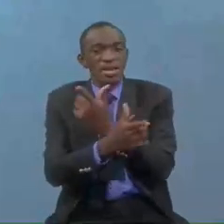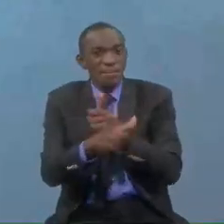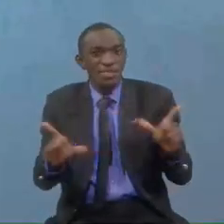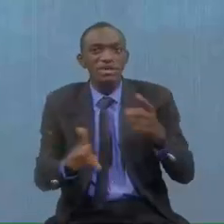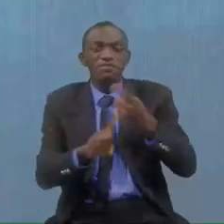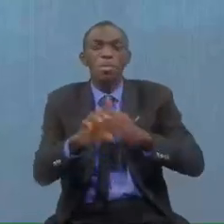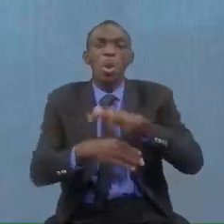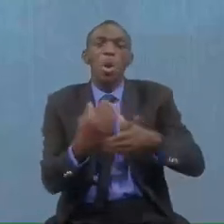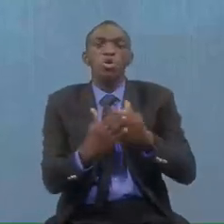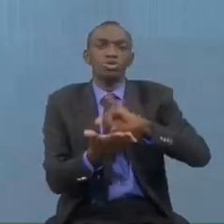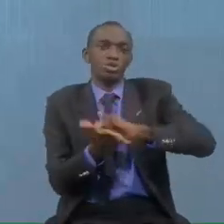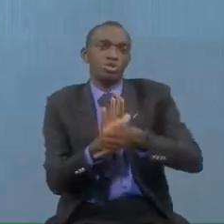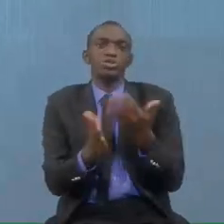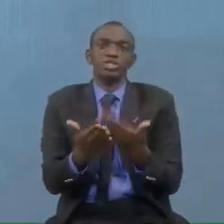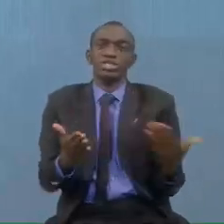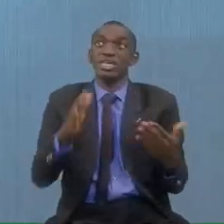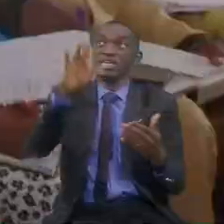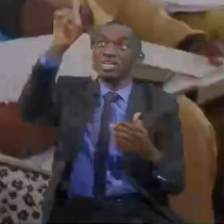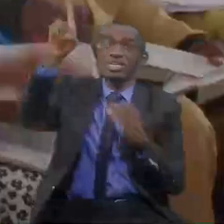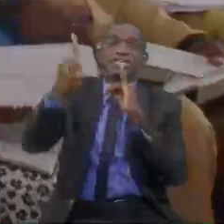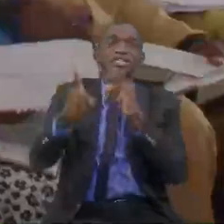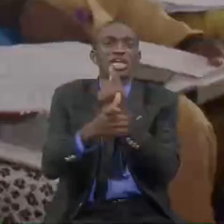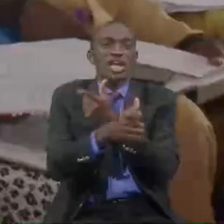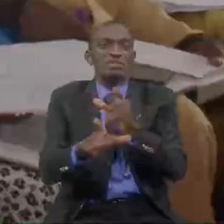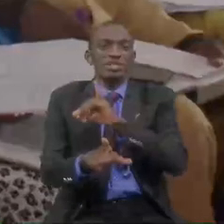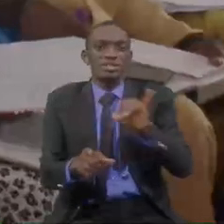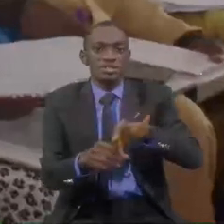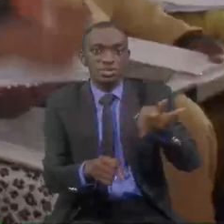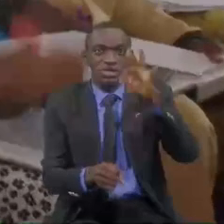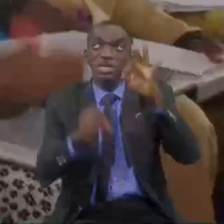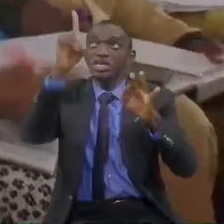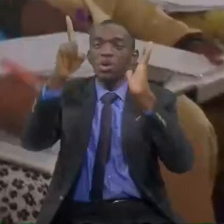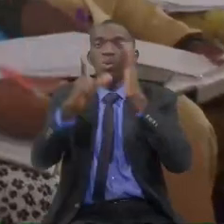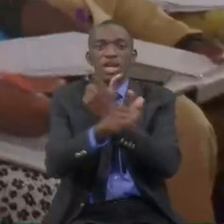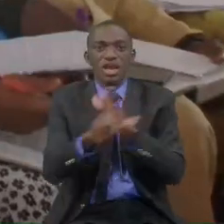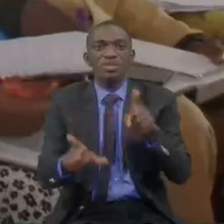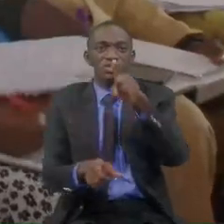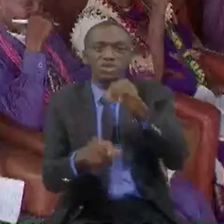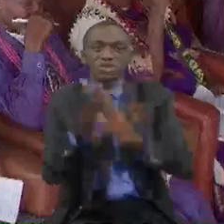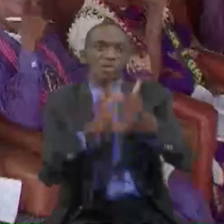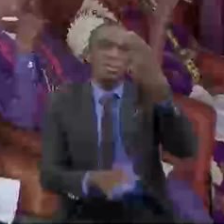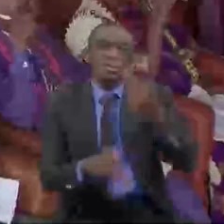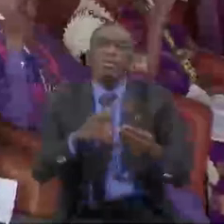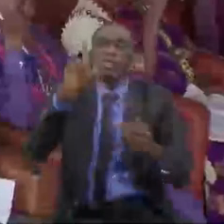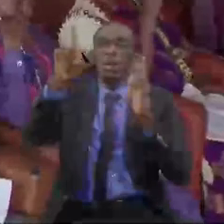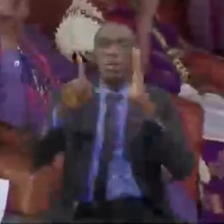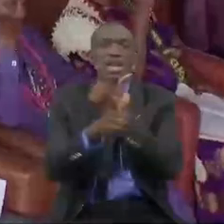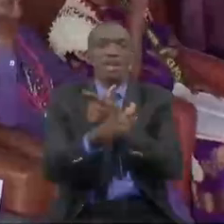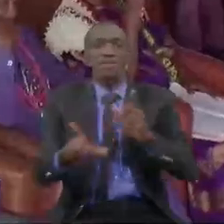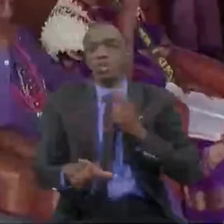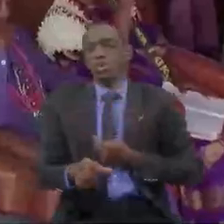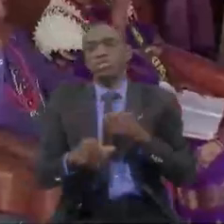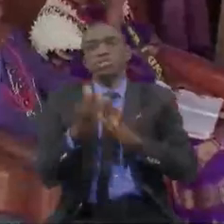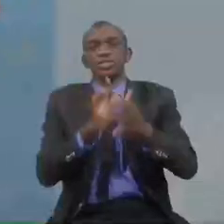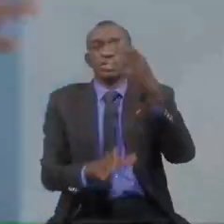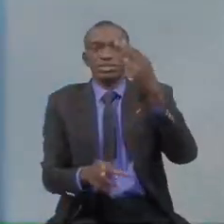devez être affranchi de tout cela. C'est l'Esprit qui a affranchi. Il vous affranchira. Il va nous affranchir au nom de